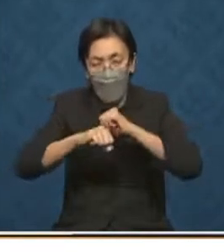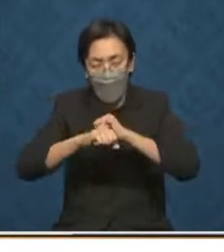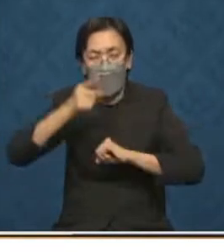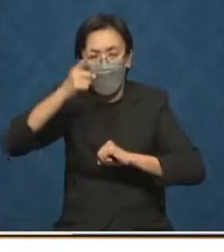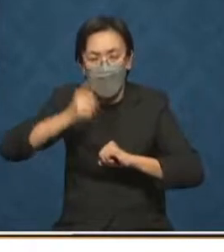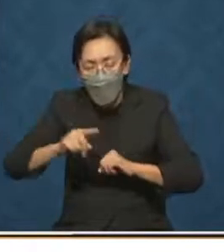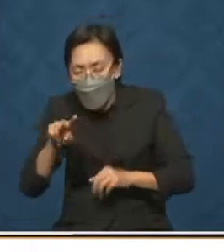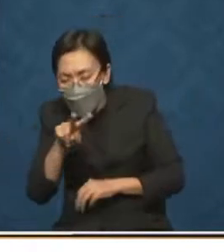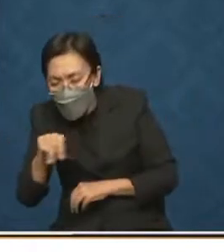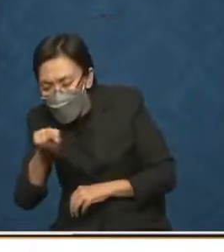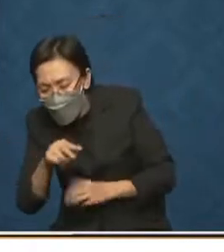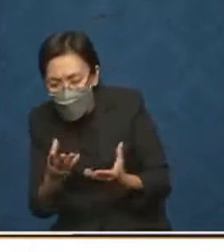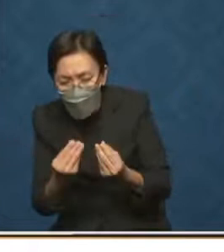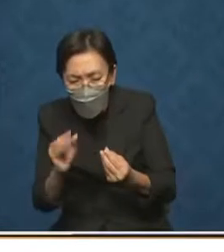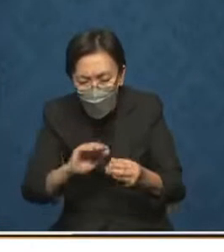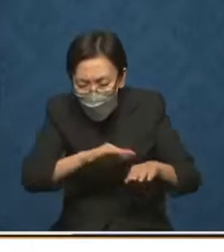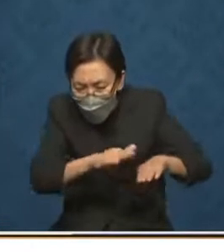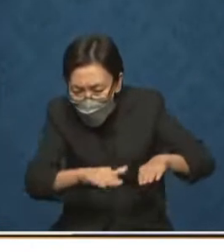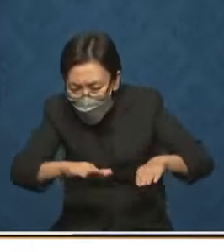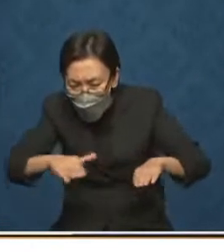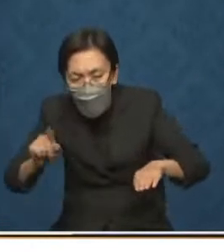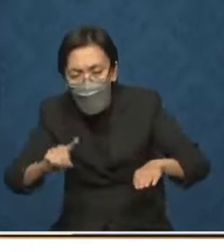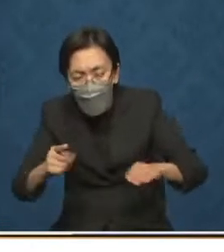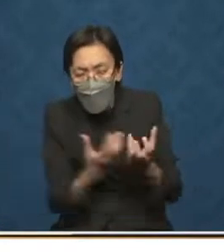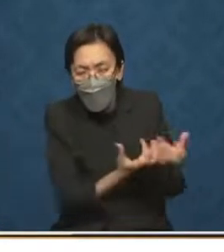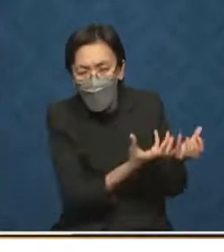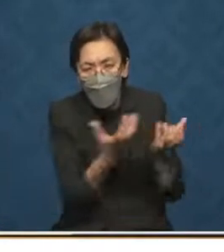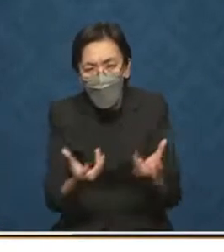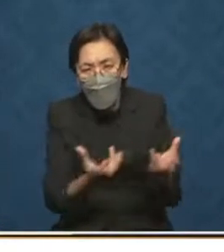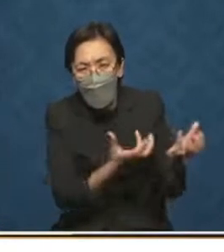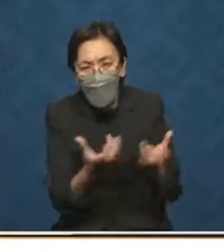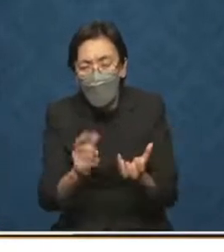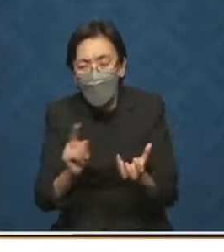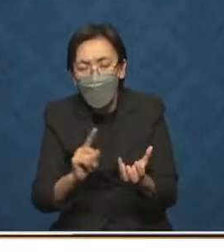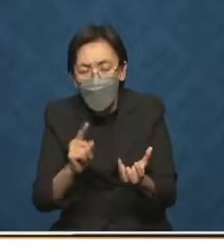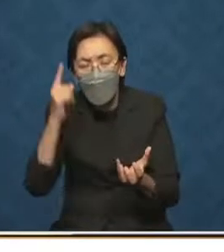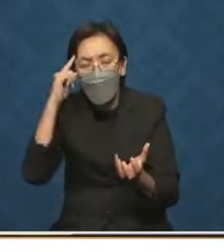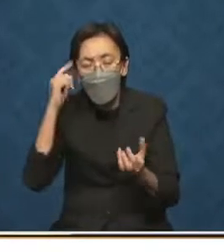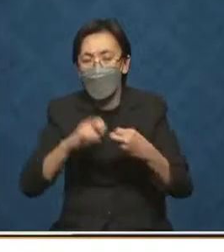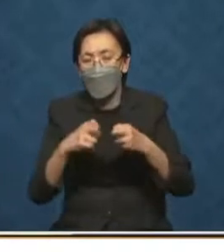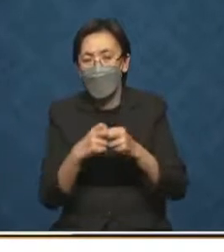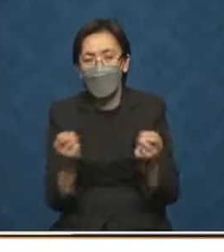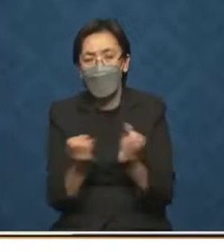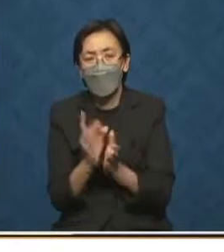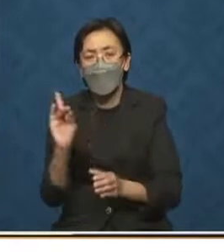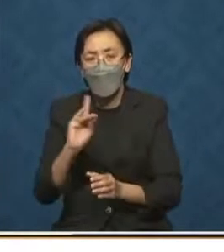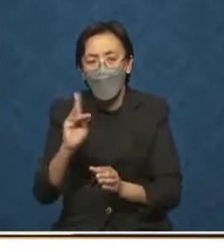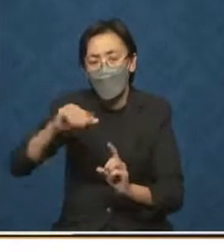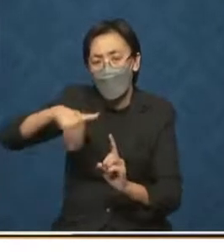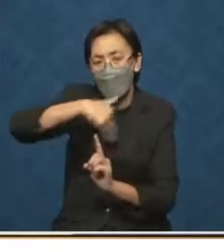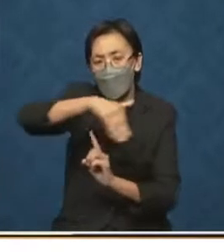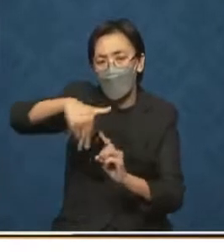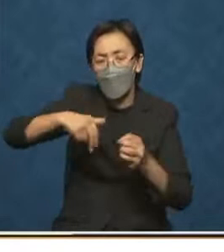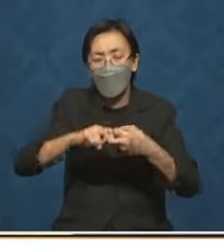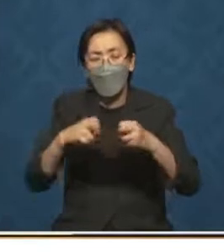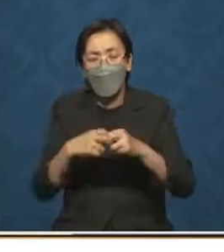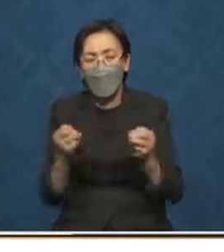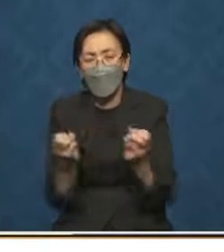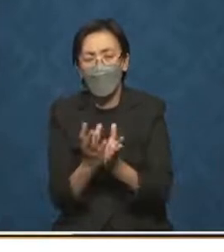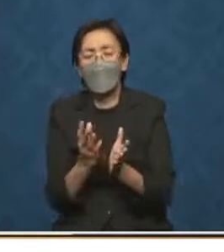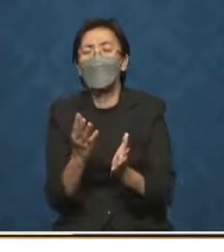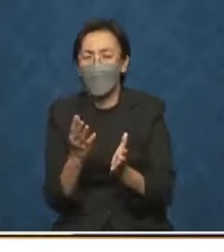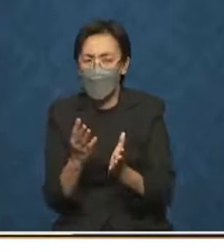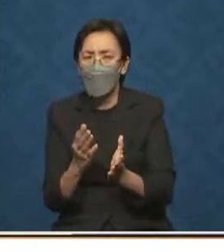ารก่อสรางเพระทั้งก่อสร้างและการขนวสุุต่าง กลัวจะกระทบต่อสัร์และสิงเวล้อมแถดน